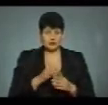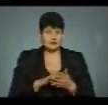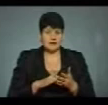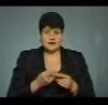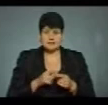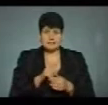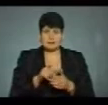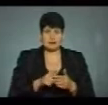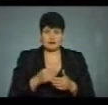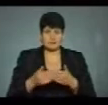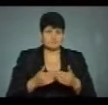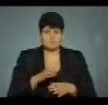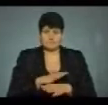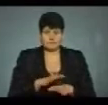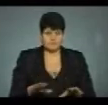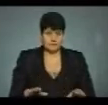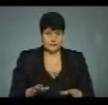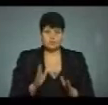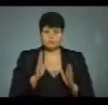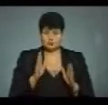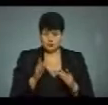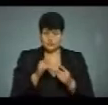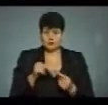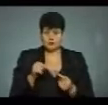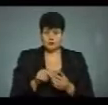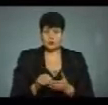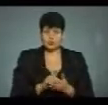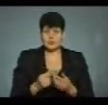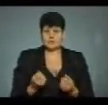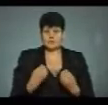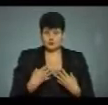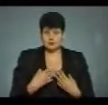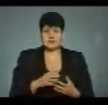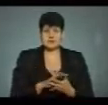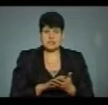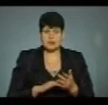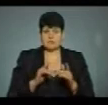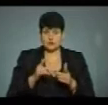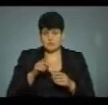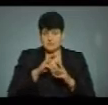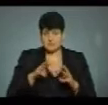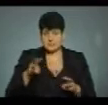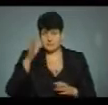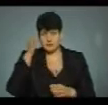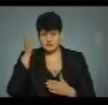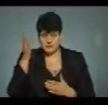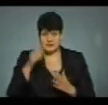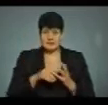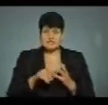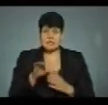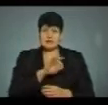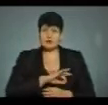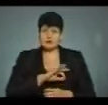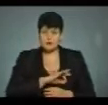не зрушилося. Якщо будуть відповідні документи і до нас поступить заява за згодою Міністерства освіти від землекористувача